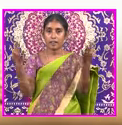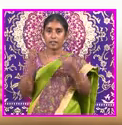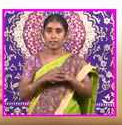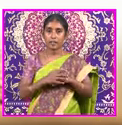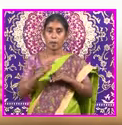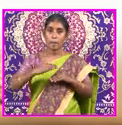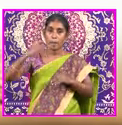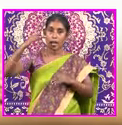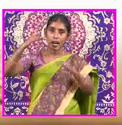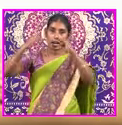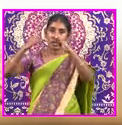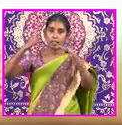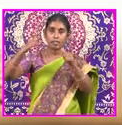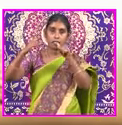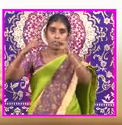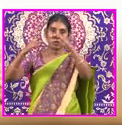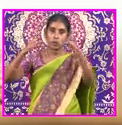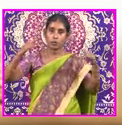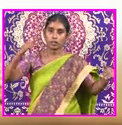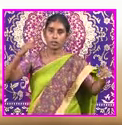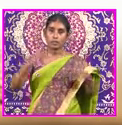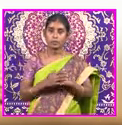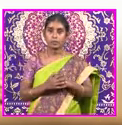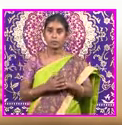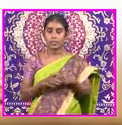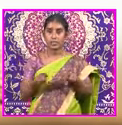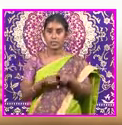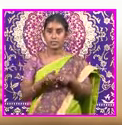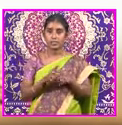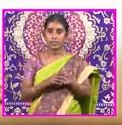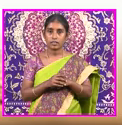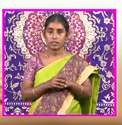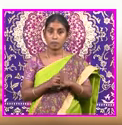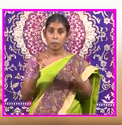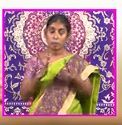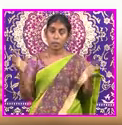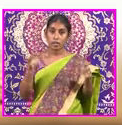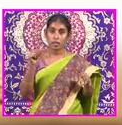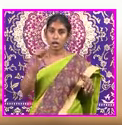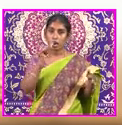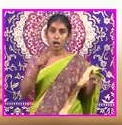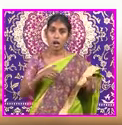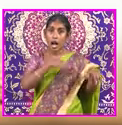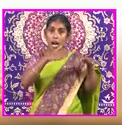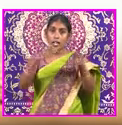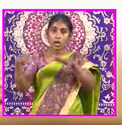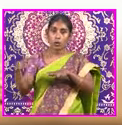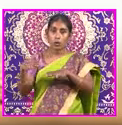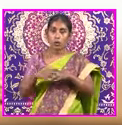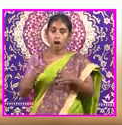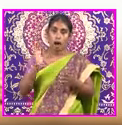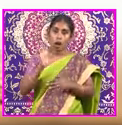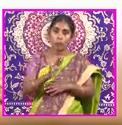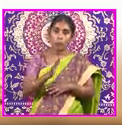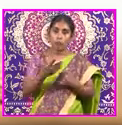மற்றும் அடர்த்தி வெப்பநிலை காரணமாக நீரானது ஒரு பகுதியிலிருந்து இன்னொரு பகுதிக்கு வருடம் முழுக்க தொடர்ந்து ஒரே